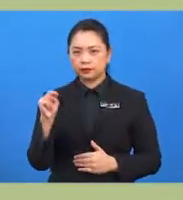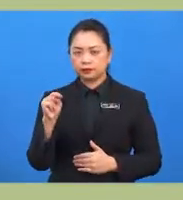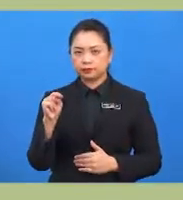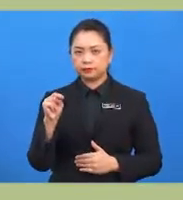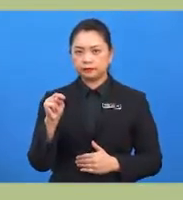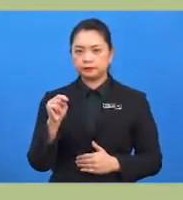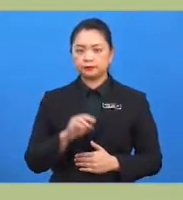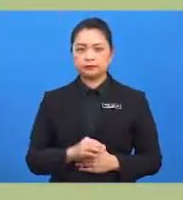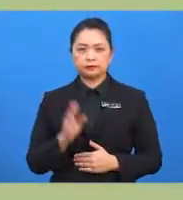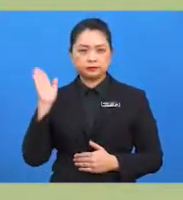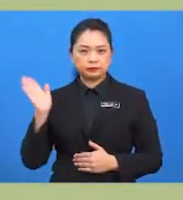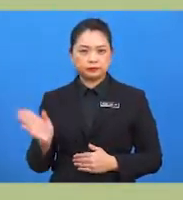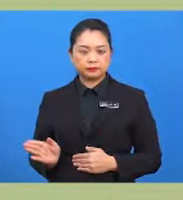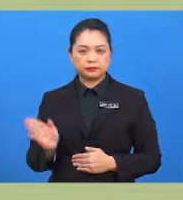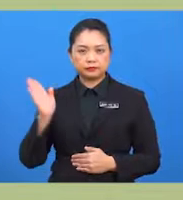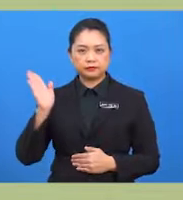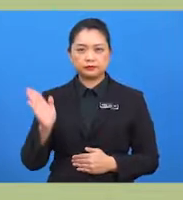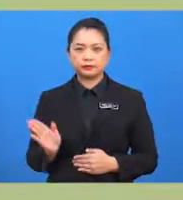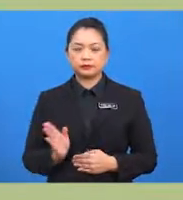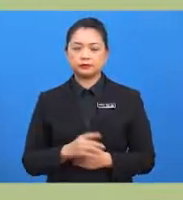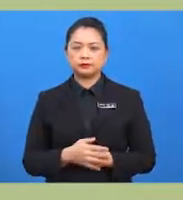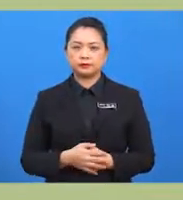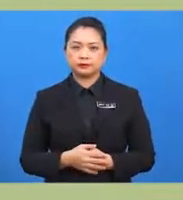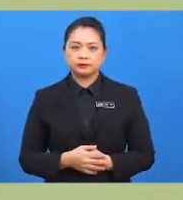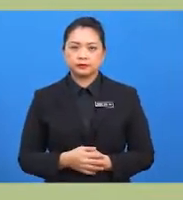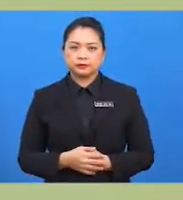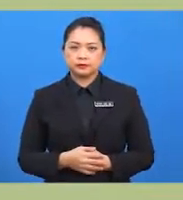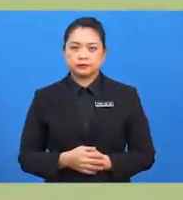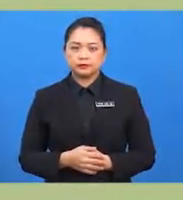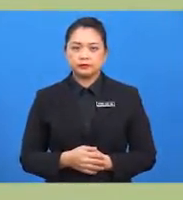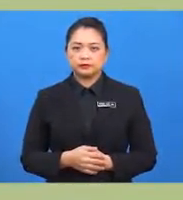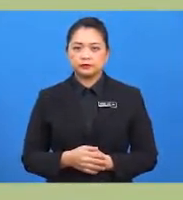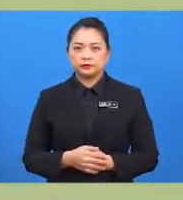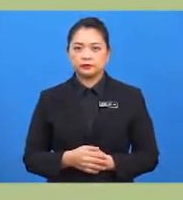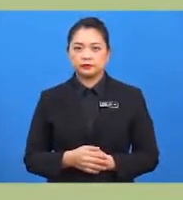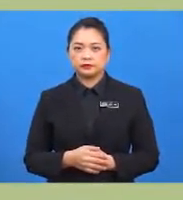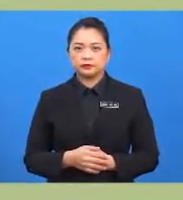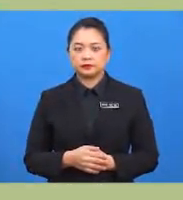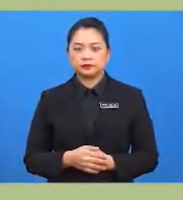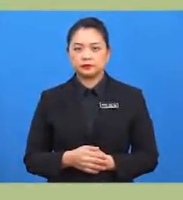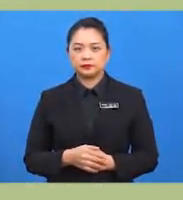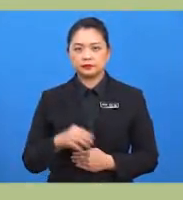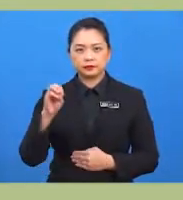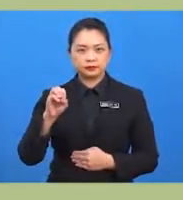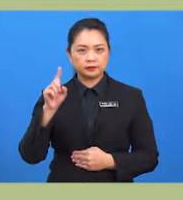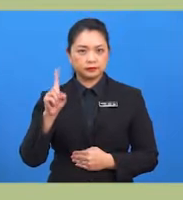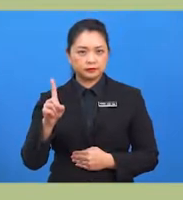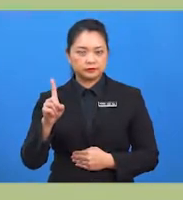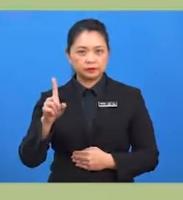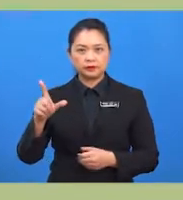= m2 by Doel Hai dimana M1 ialah